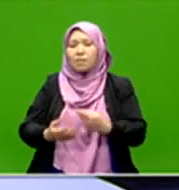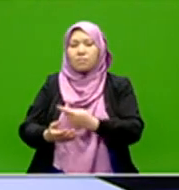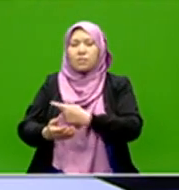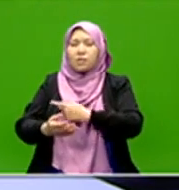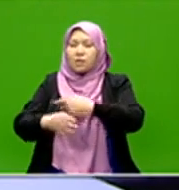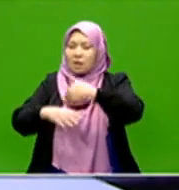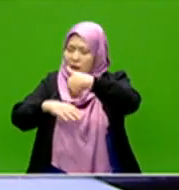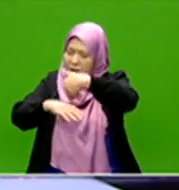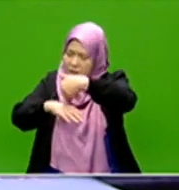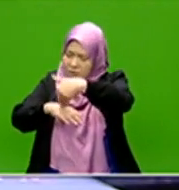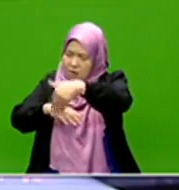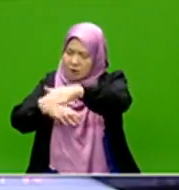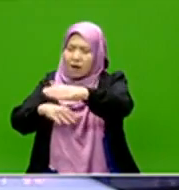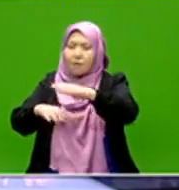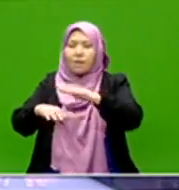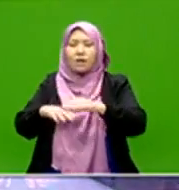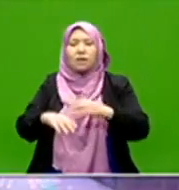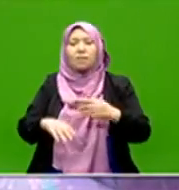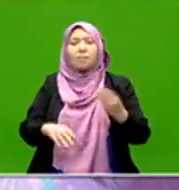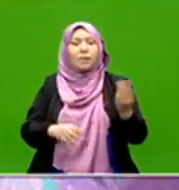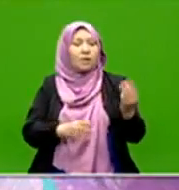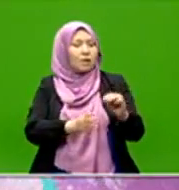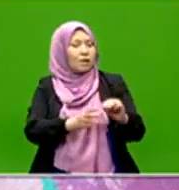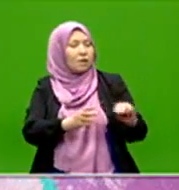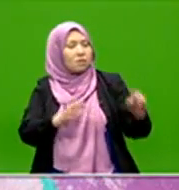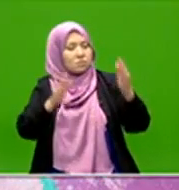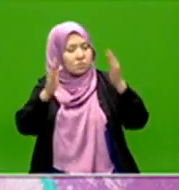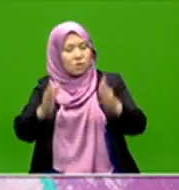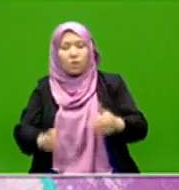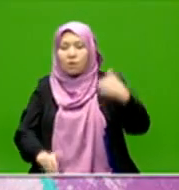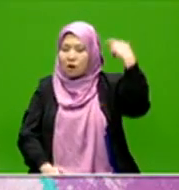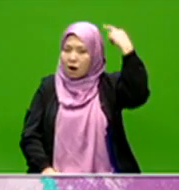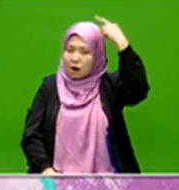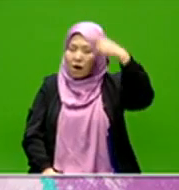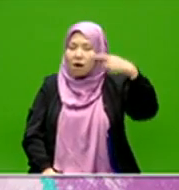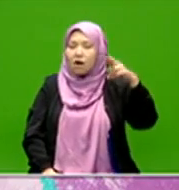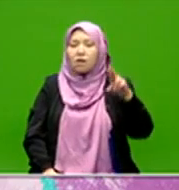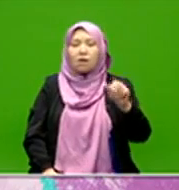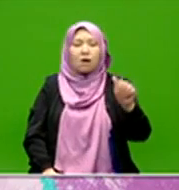وبعث فيهم رسولا